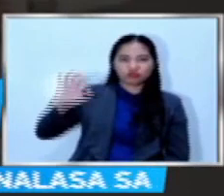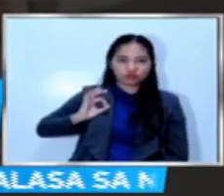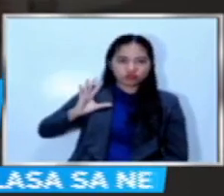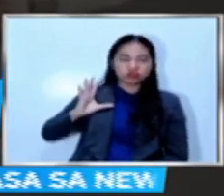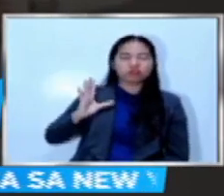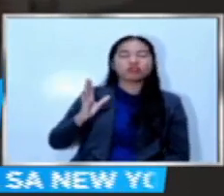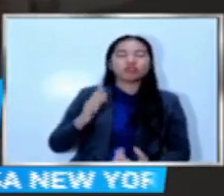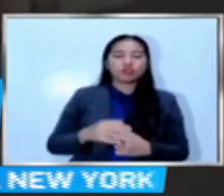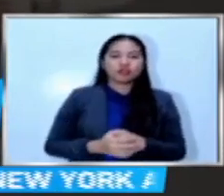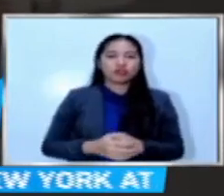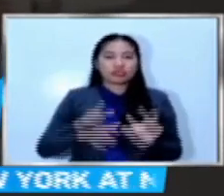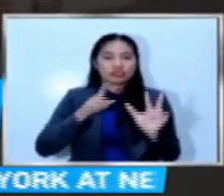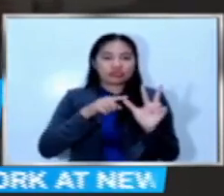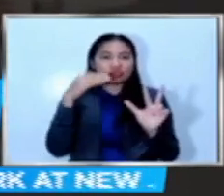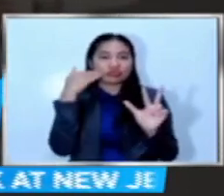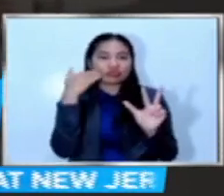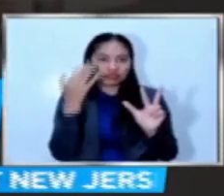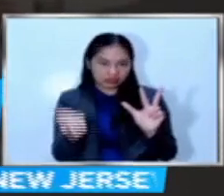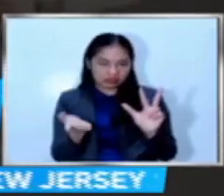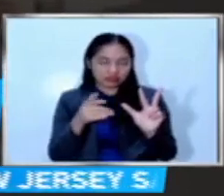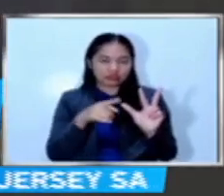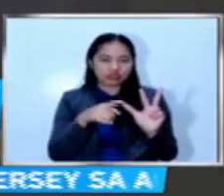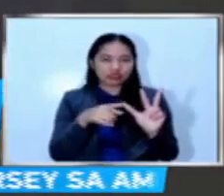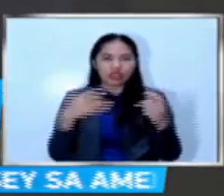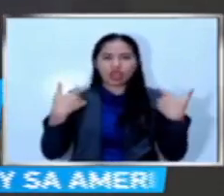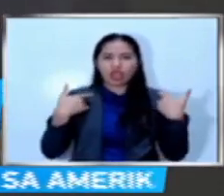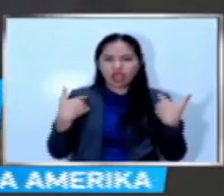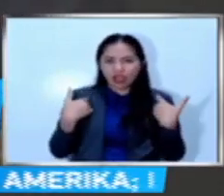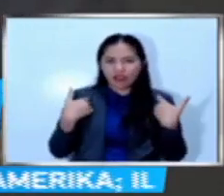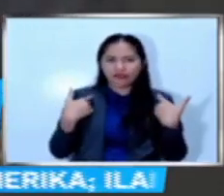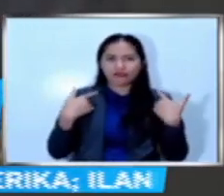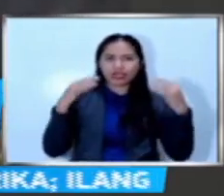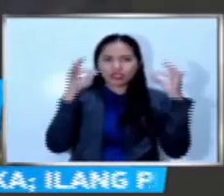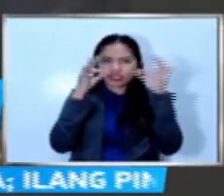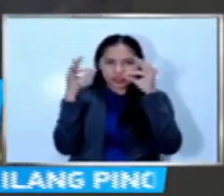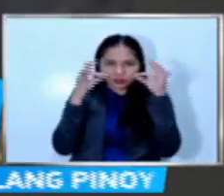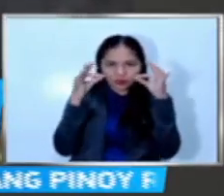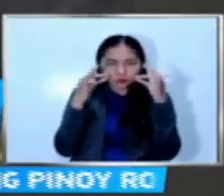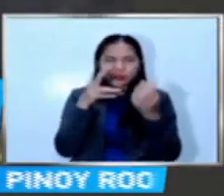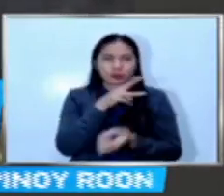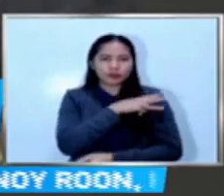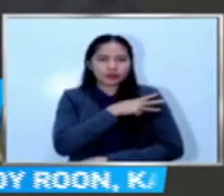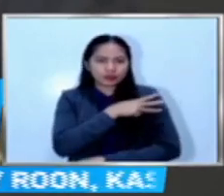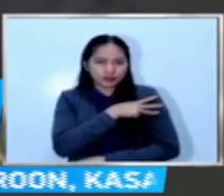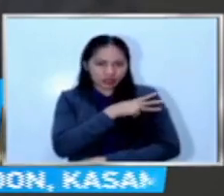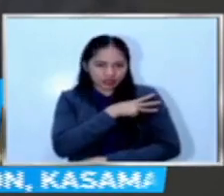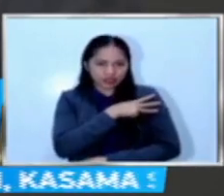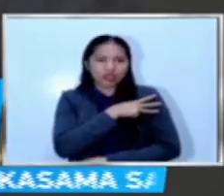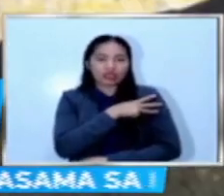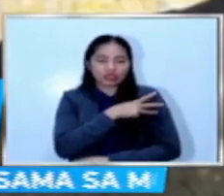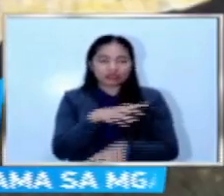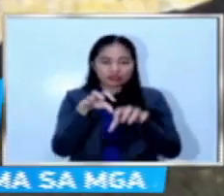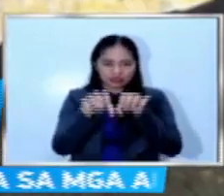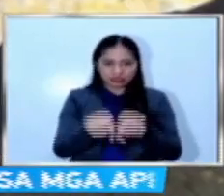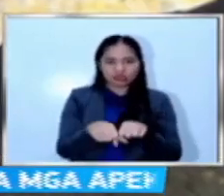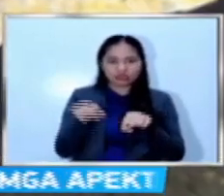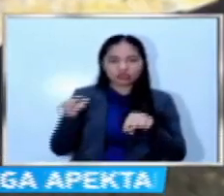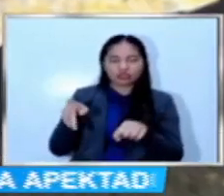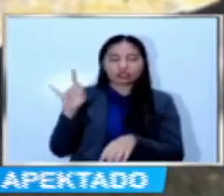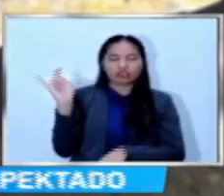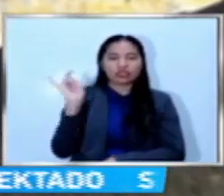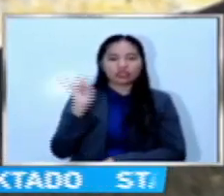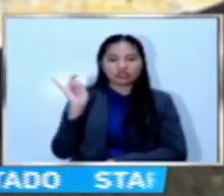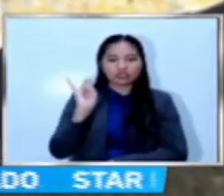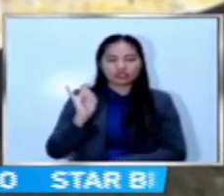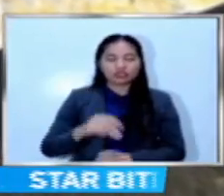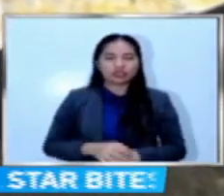baril, granada, mga pakete ng hinihinalang shabu at marijuana ang nakuha sa mga suspect. Inaalam pa kung miyembro sila ng